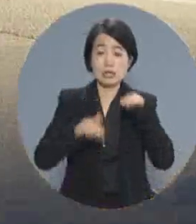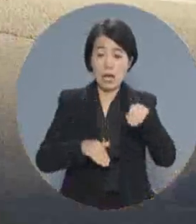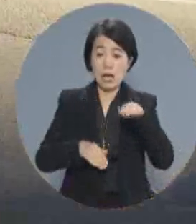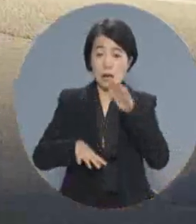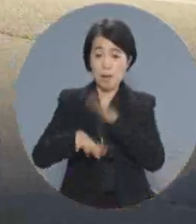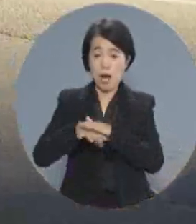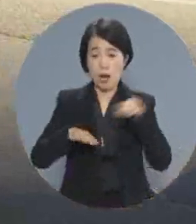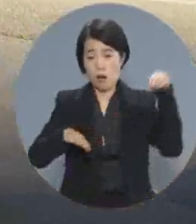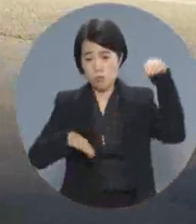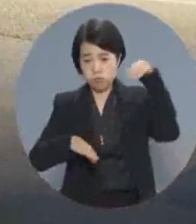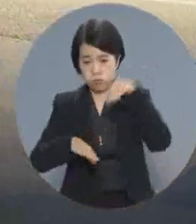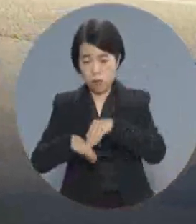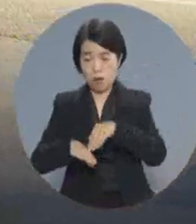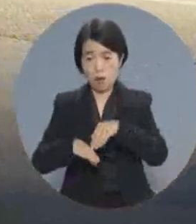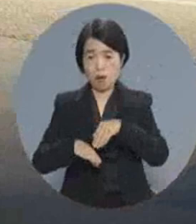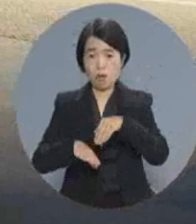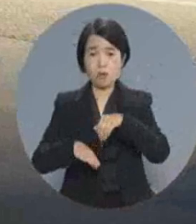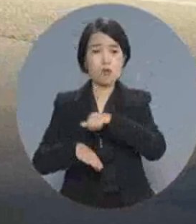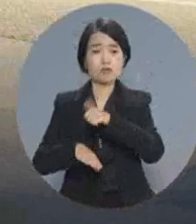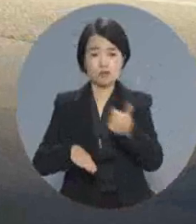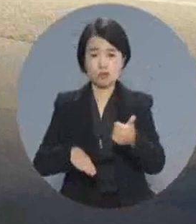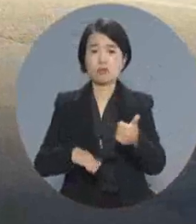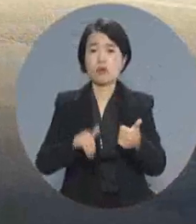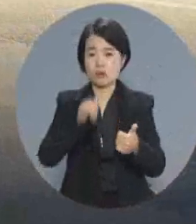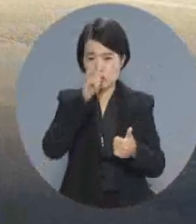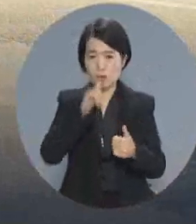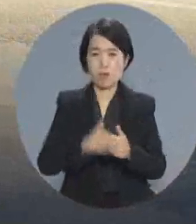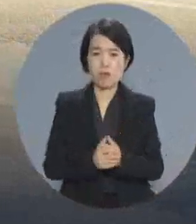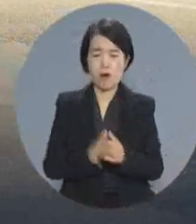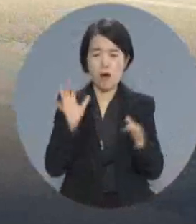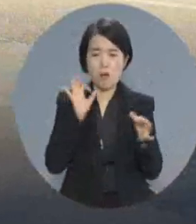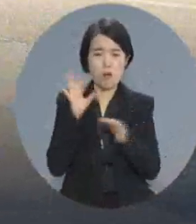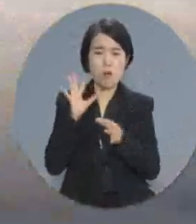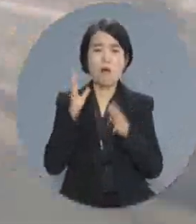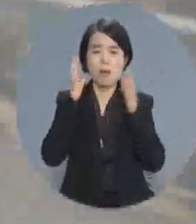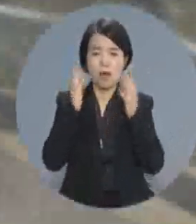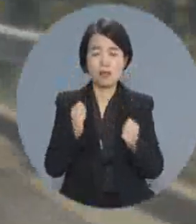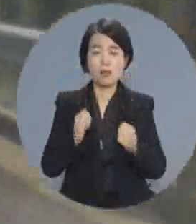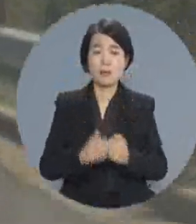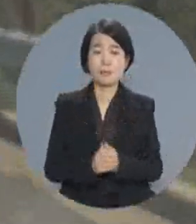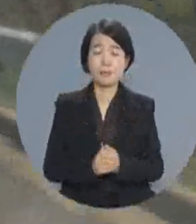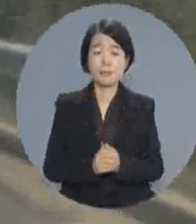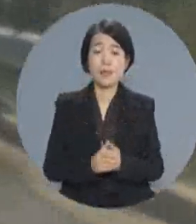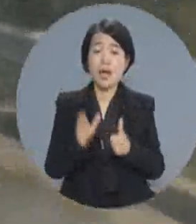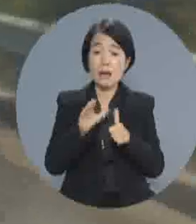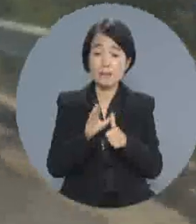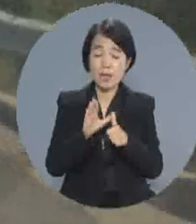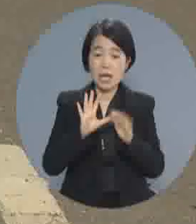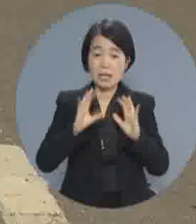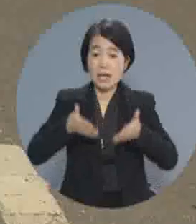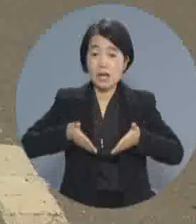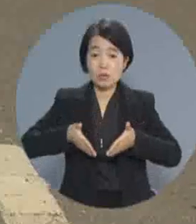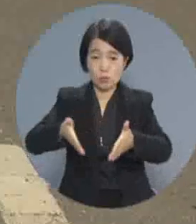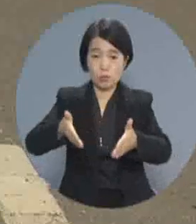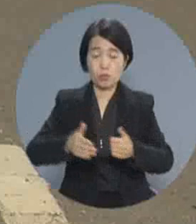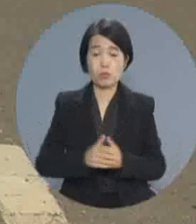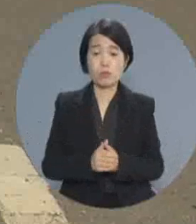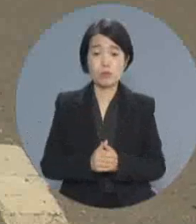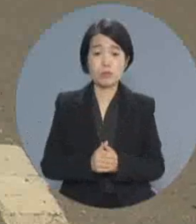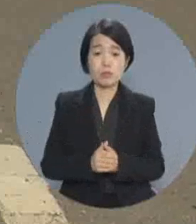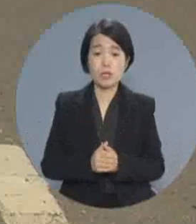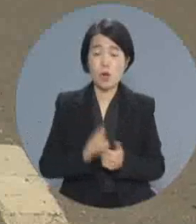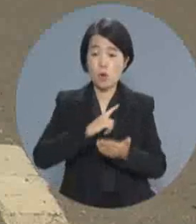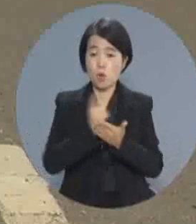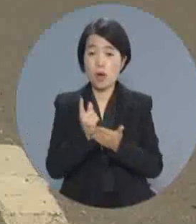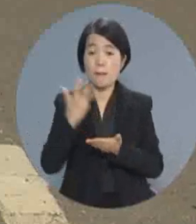경우도 있고 여기서 이제 사망하는 수도 많고 아찔한 중 많지. 한평의 또 다른 국도. 이 국도는